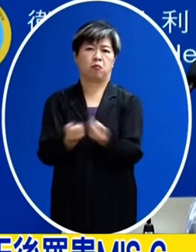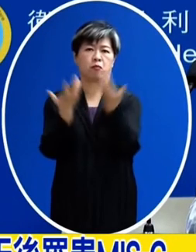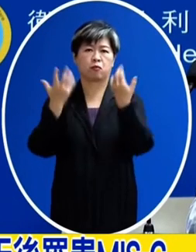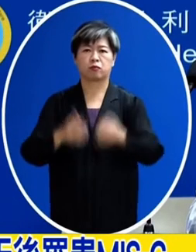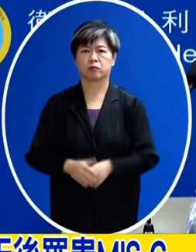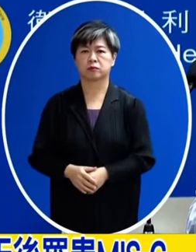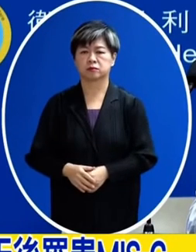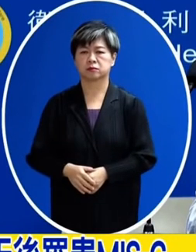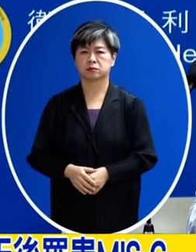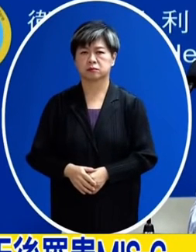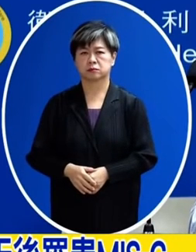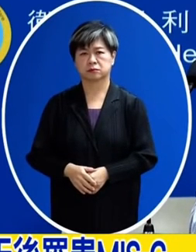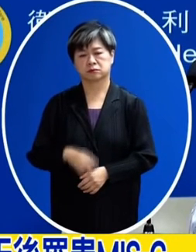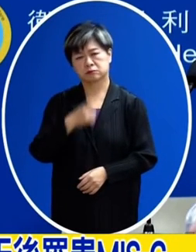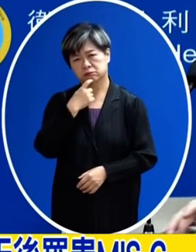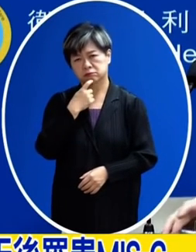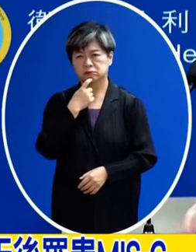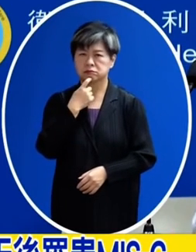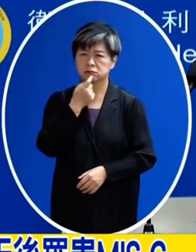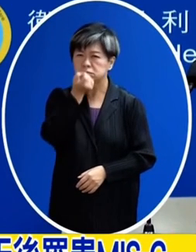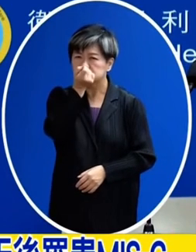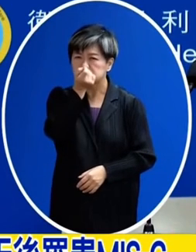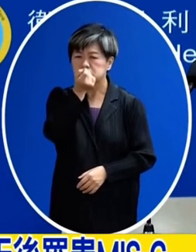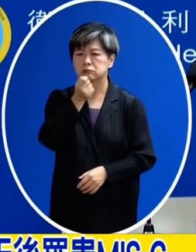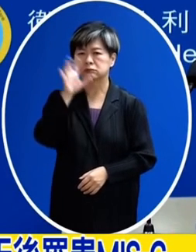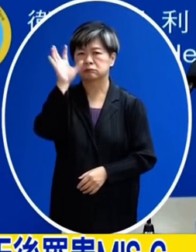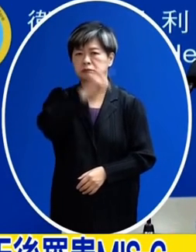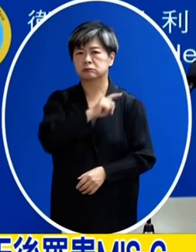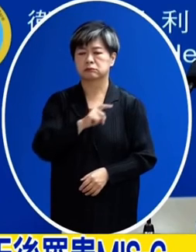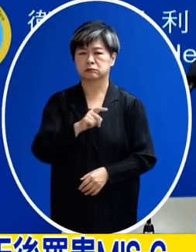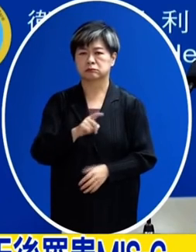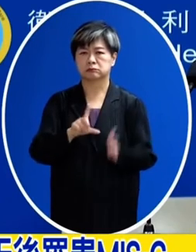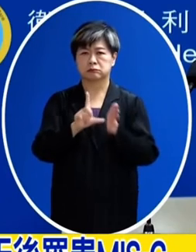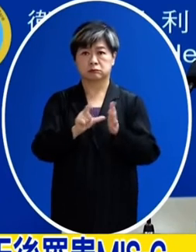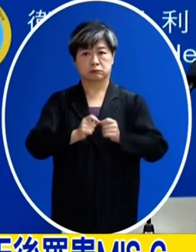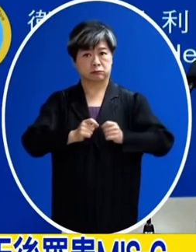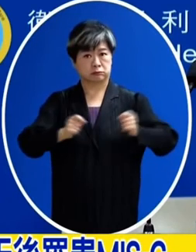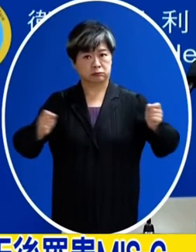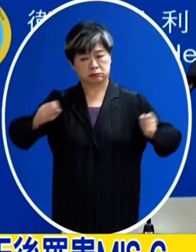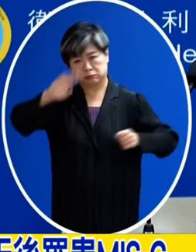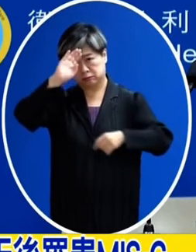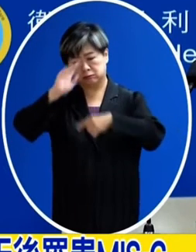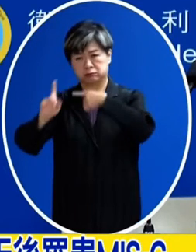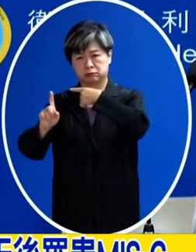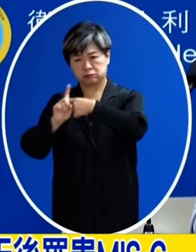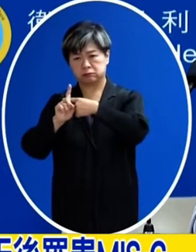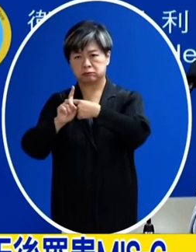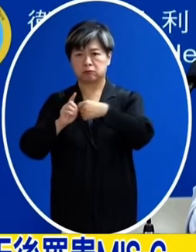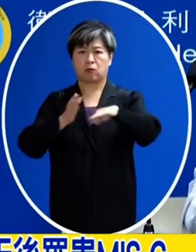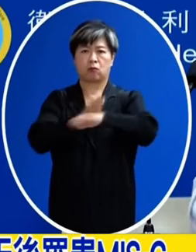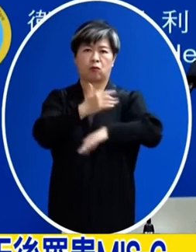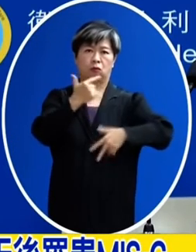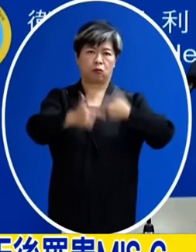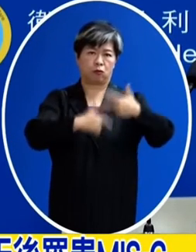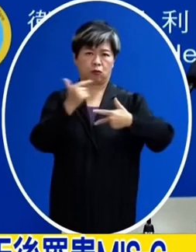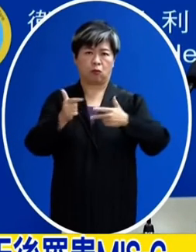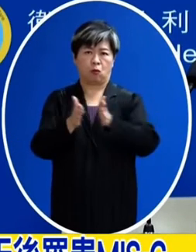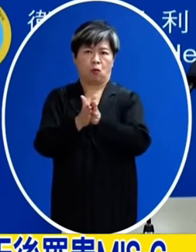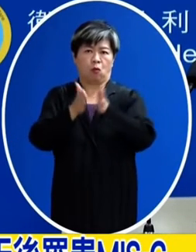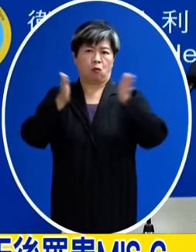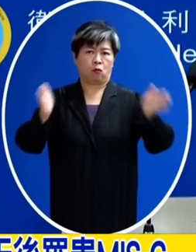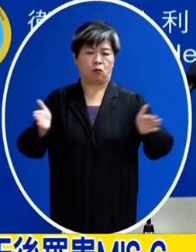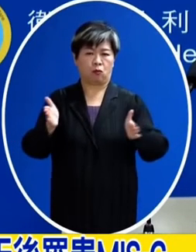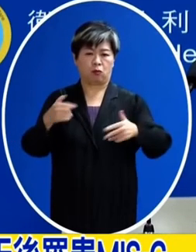这个只是说也是有这种很少数比较极端，就是说发病在这个6周以上甚至更久的这个个案